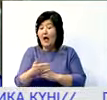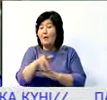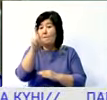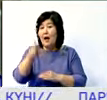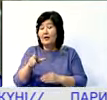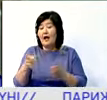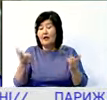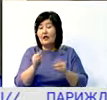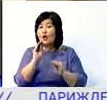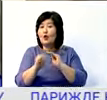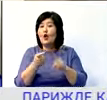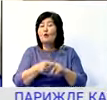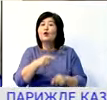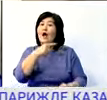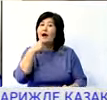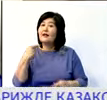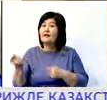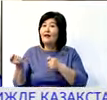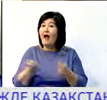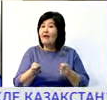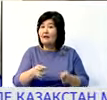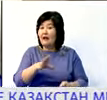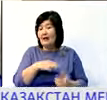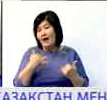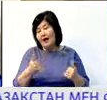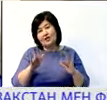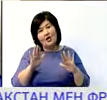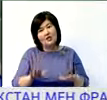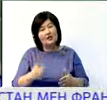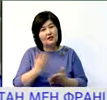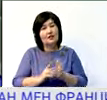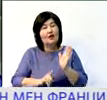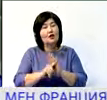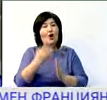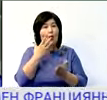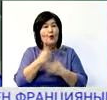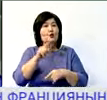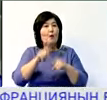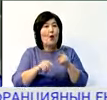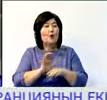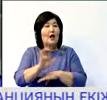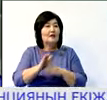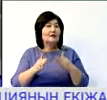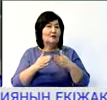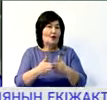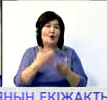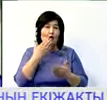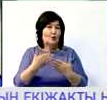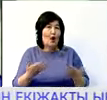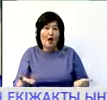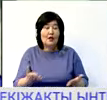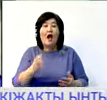кәсібіне керек құралды бұған дейін Ресейден алдыратын. Енді міне жергілікті жерден шыққан отандық өнімге сұраныс жоғары. Тіпті